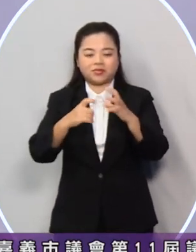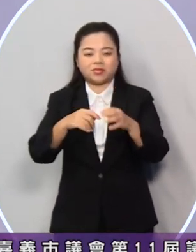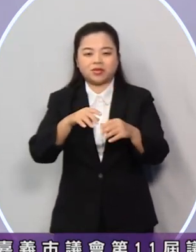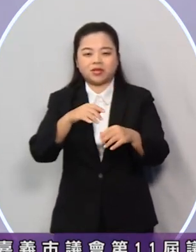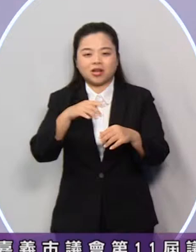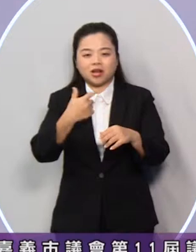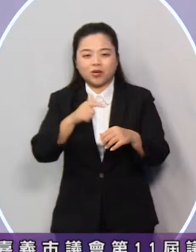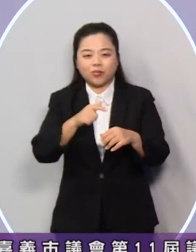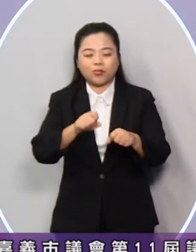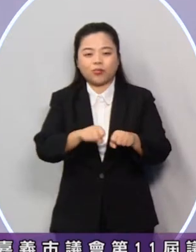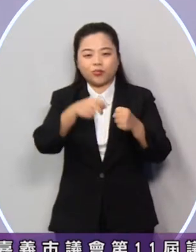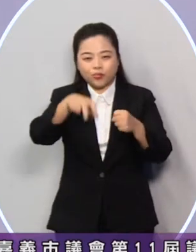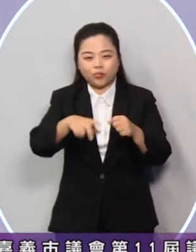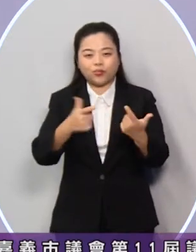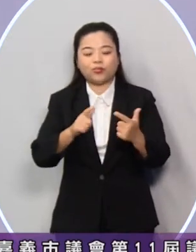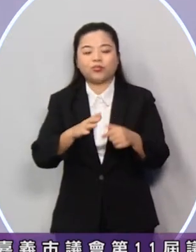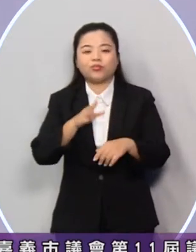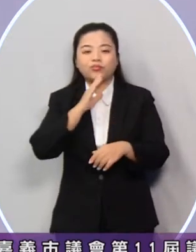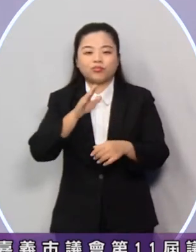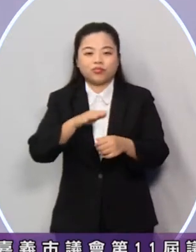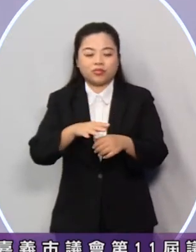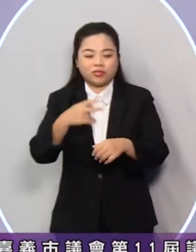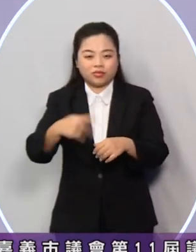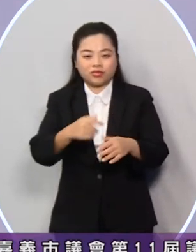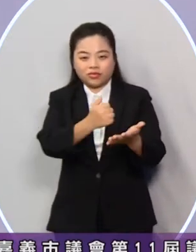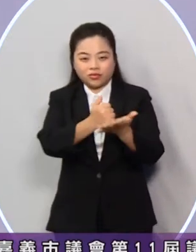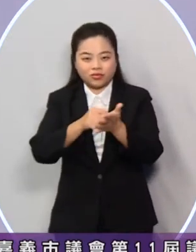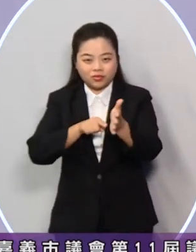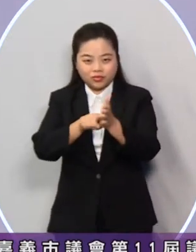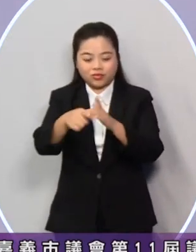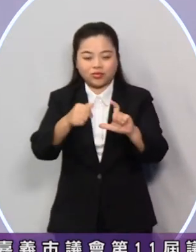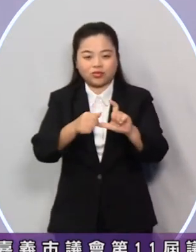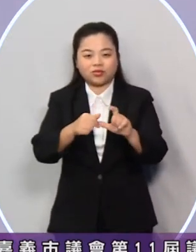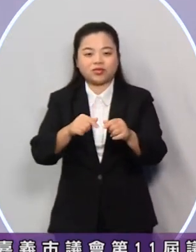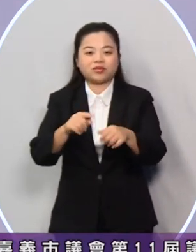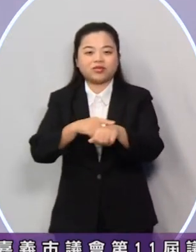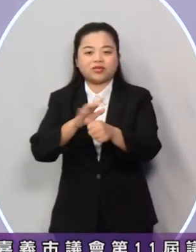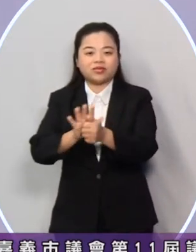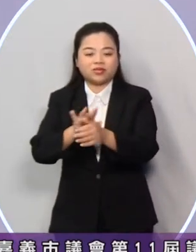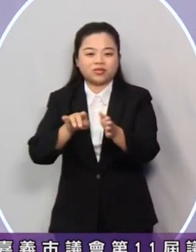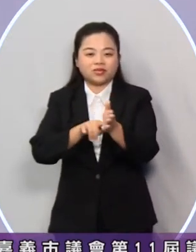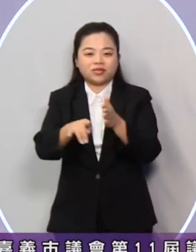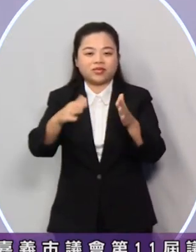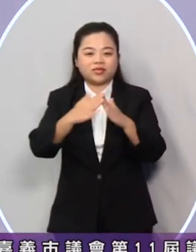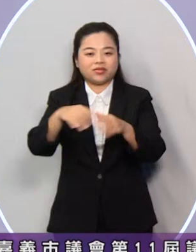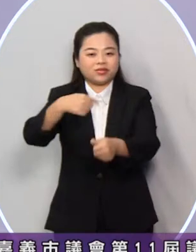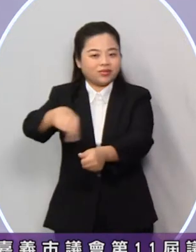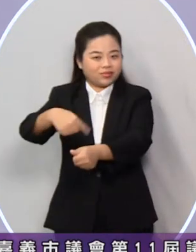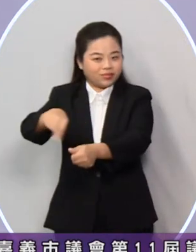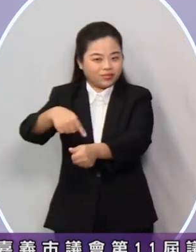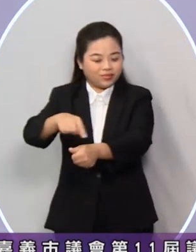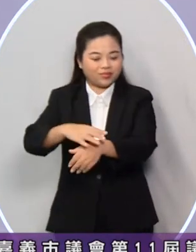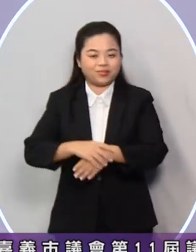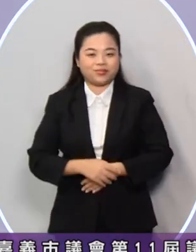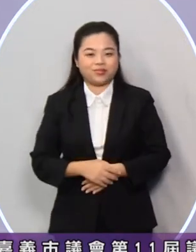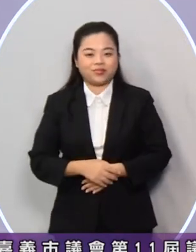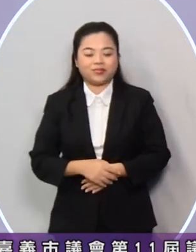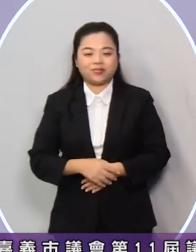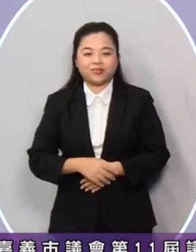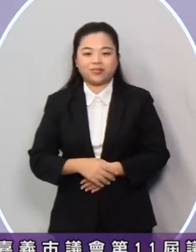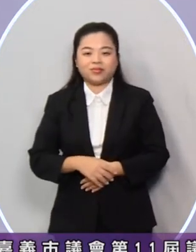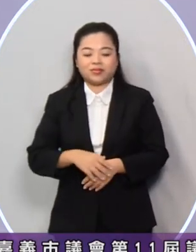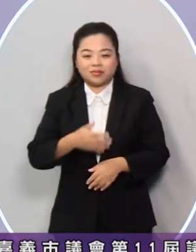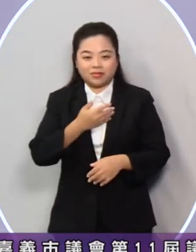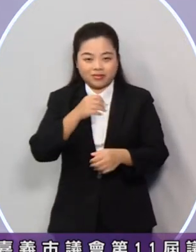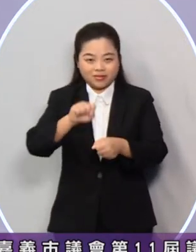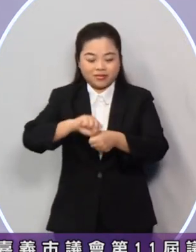是在性专区消费，而是邀请我们专区里面的性爱专家手把手教导你正确的性知识，增加年轻